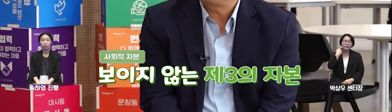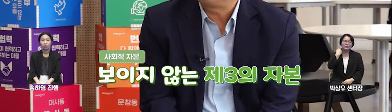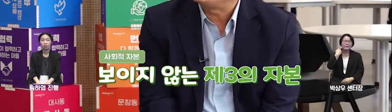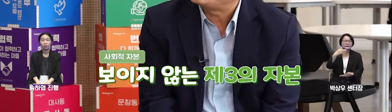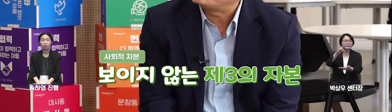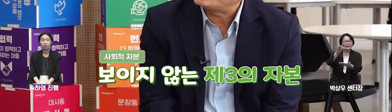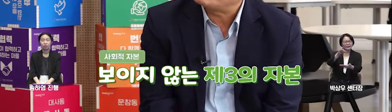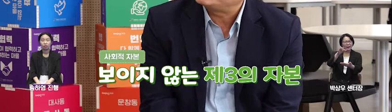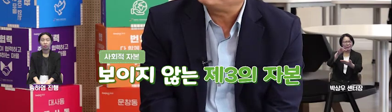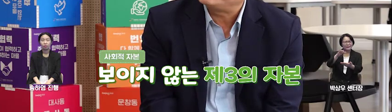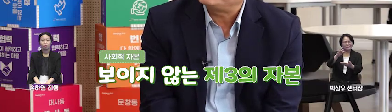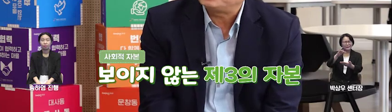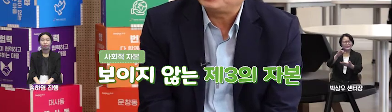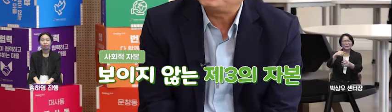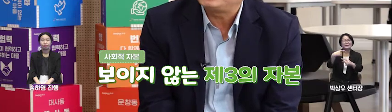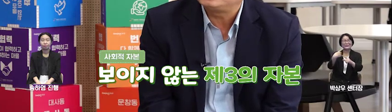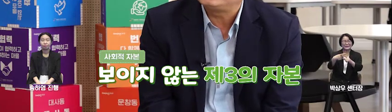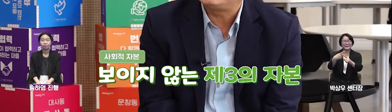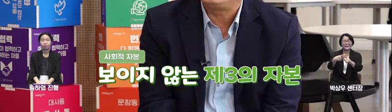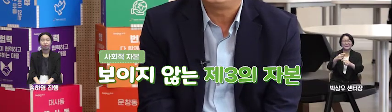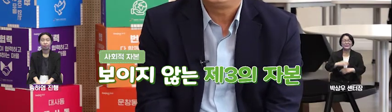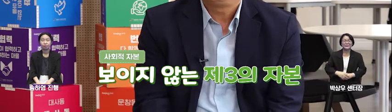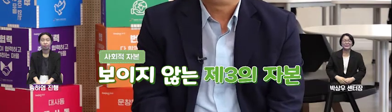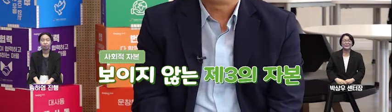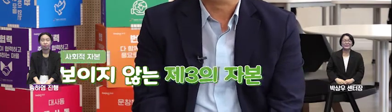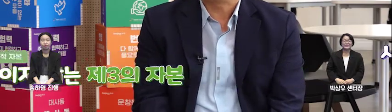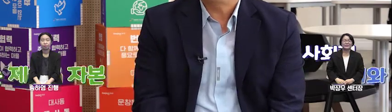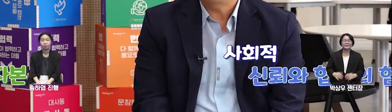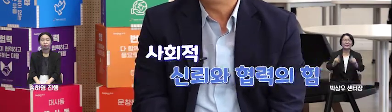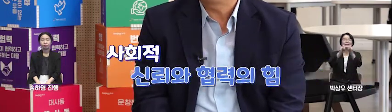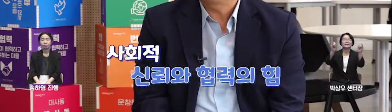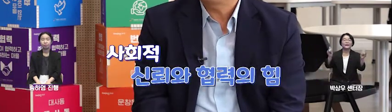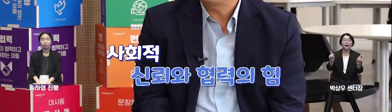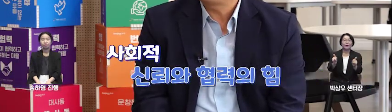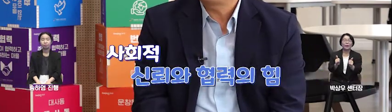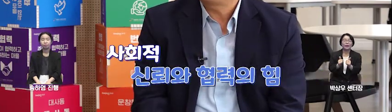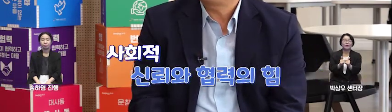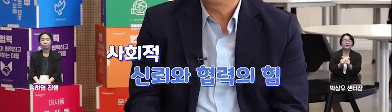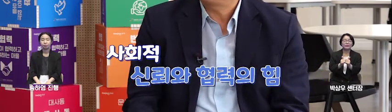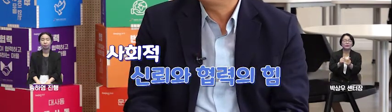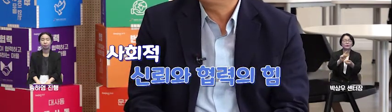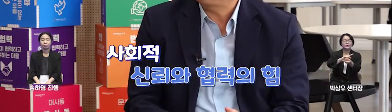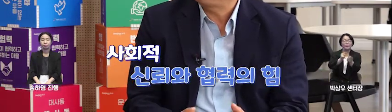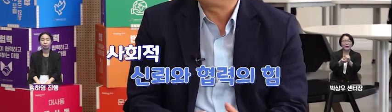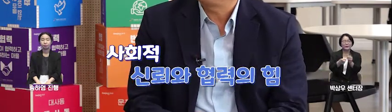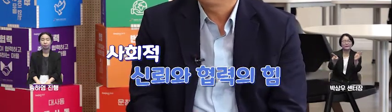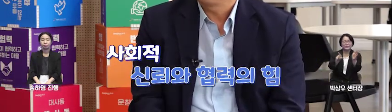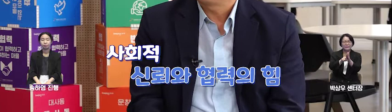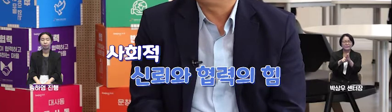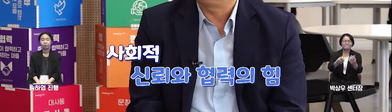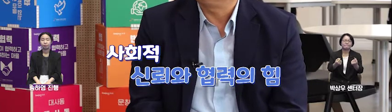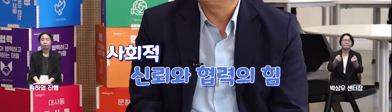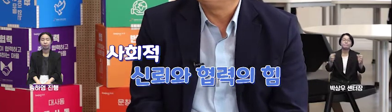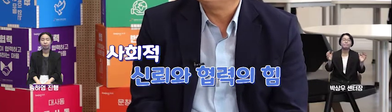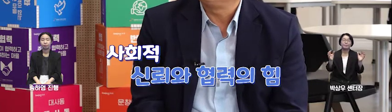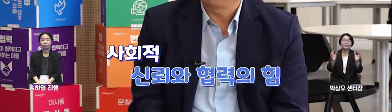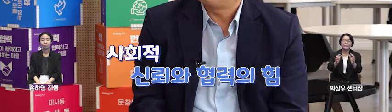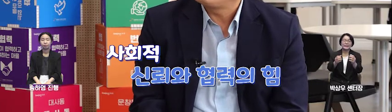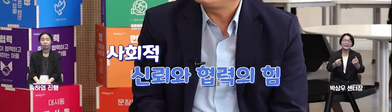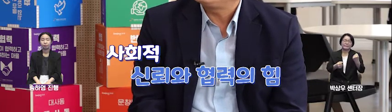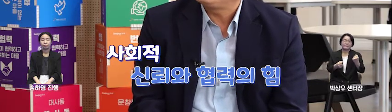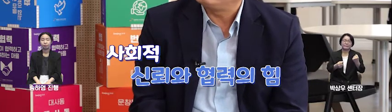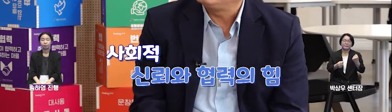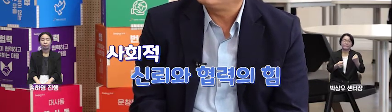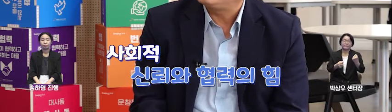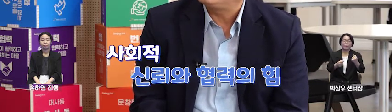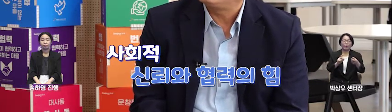제3의 자본이라고 이렇게 말씀을 좀 드릴 수 있겠는데요. 사회적 신뢰와 협력의 힘, 어떻게 보면